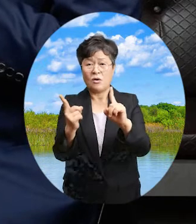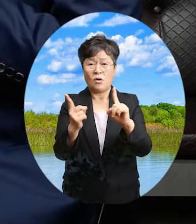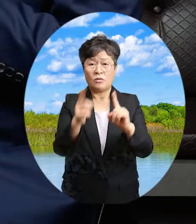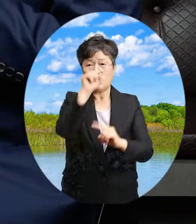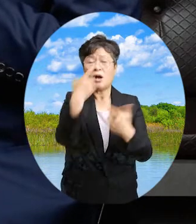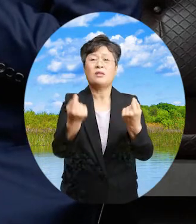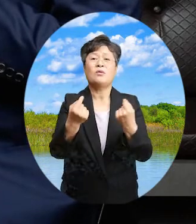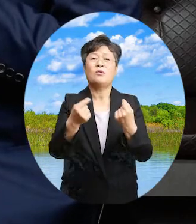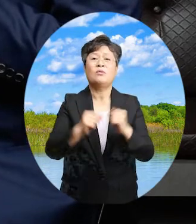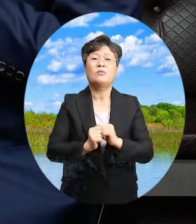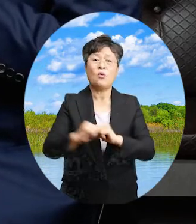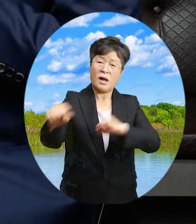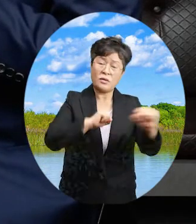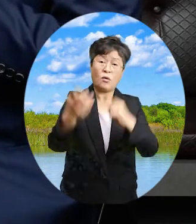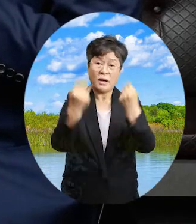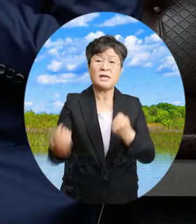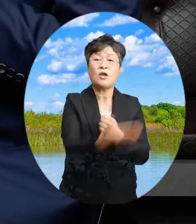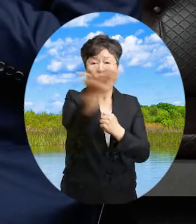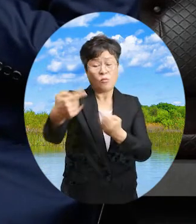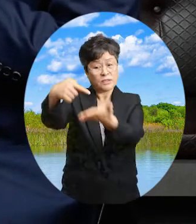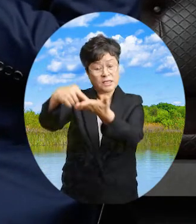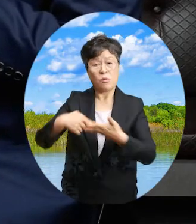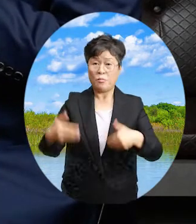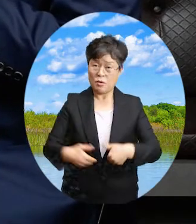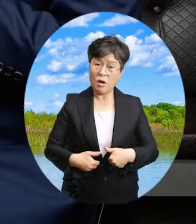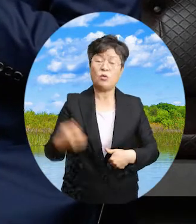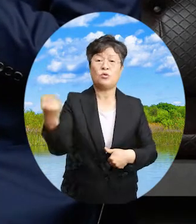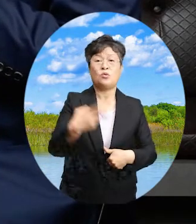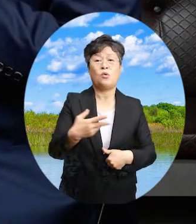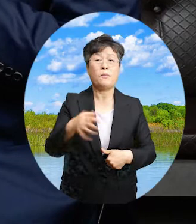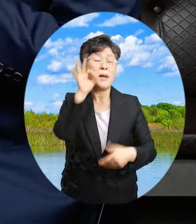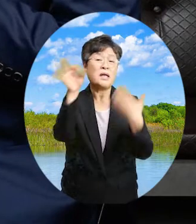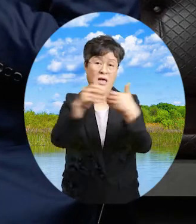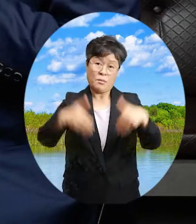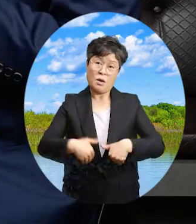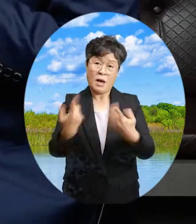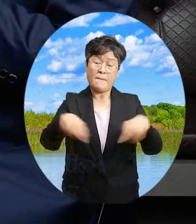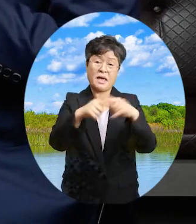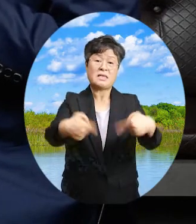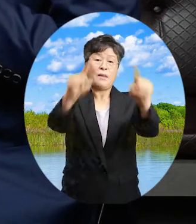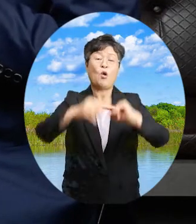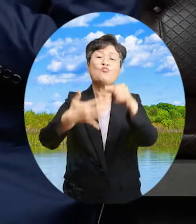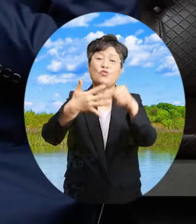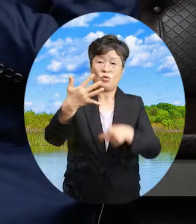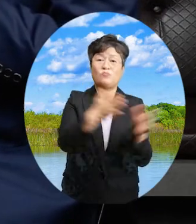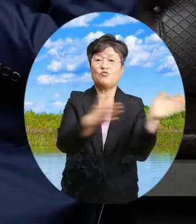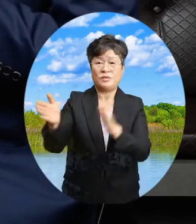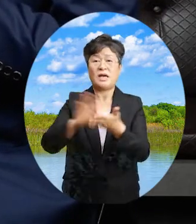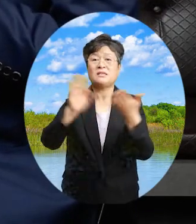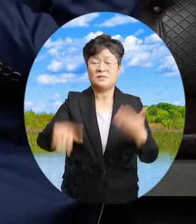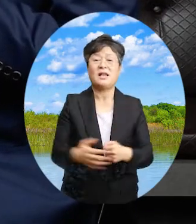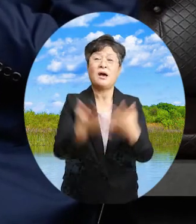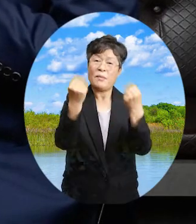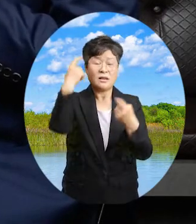대한 환경운동에 대한 이야기를 많이 나눠봤는데요. 우리 시민 여러분 많이 관심 가져주시고 앞으로 이 원천리천을